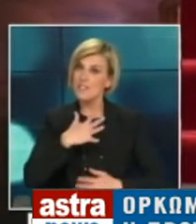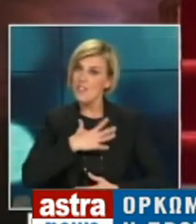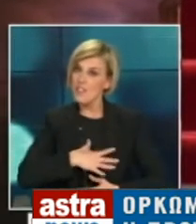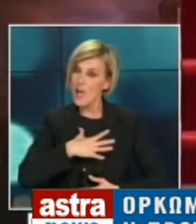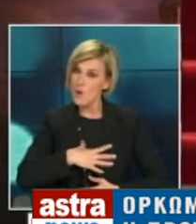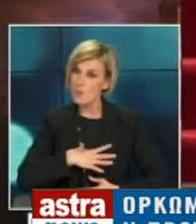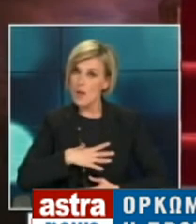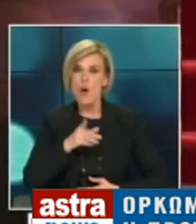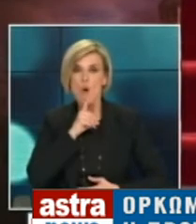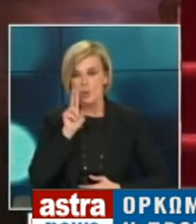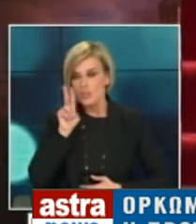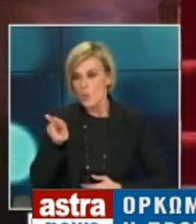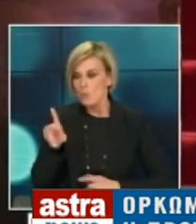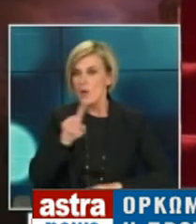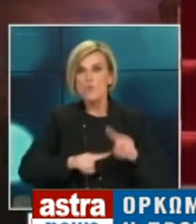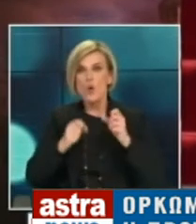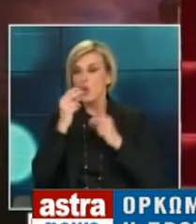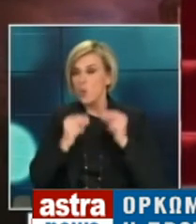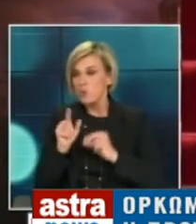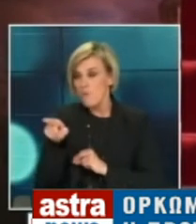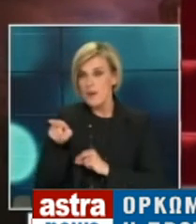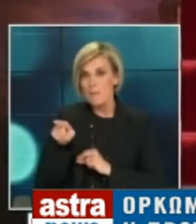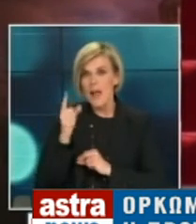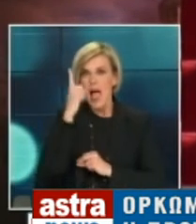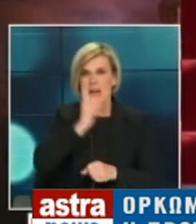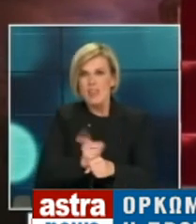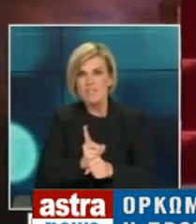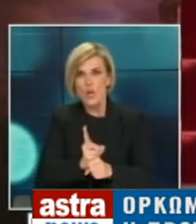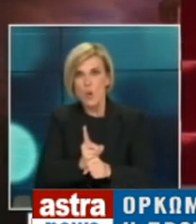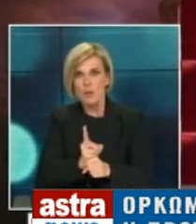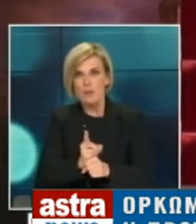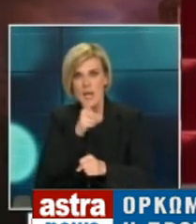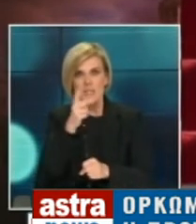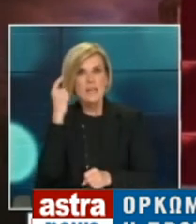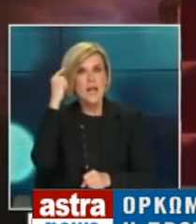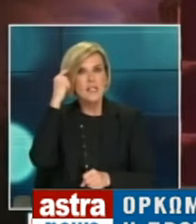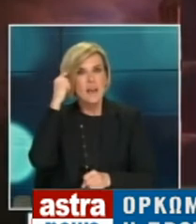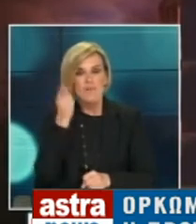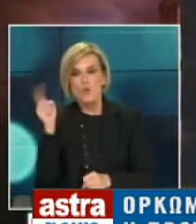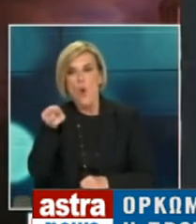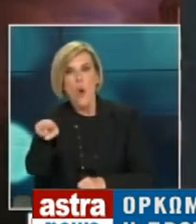να μπούμε στη θέση του άλλου. Και όπως έλεγε η μαμά μου, μόνο για ένα δευτερόλεπτο μπες στη θέση του άλλου.